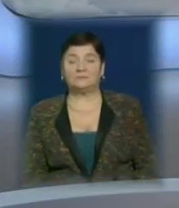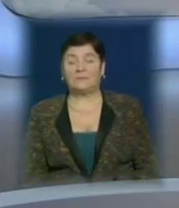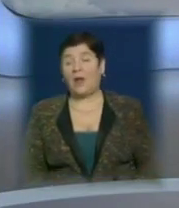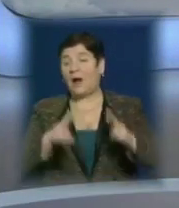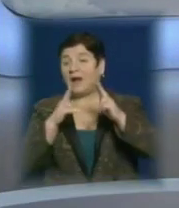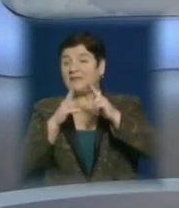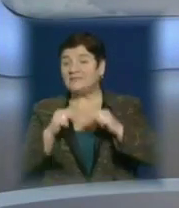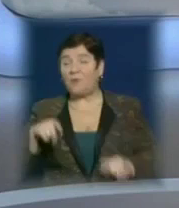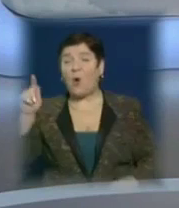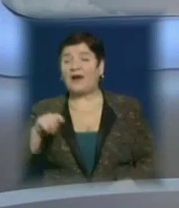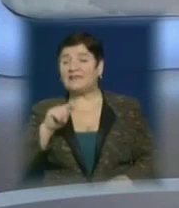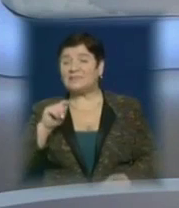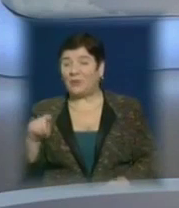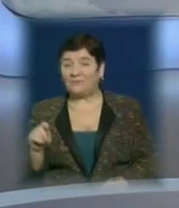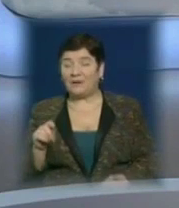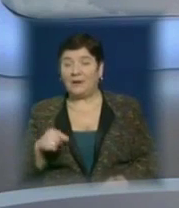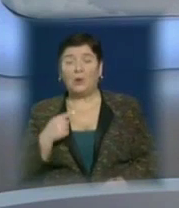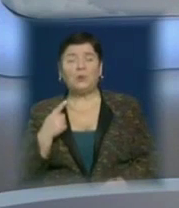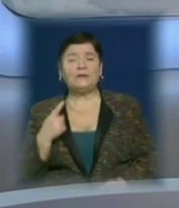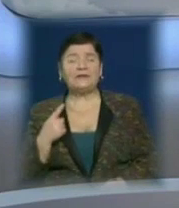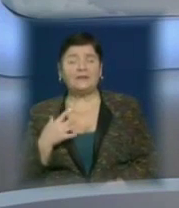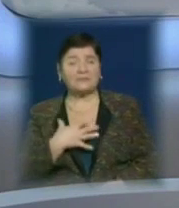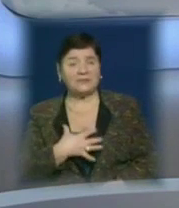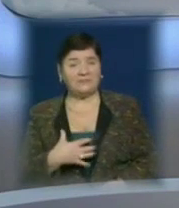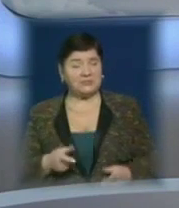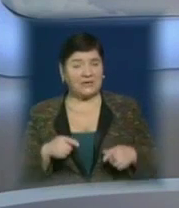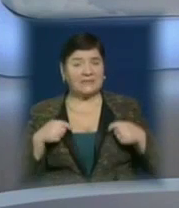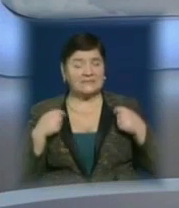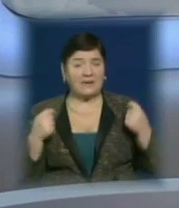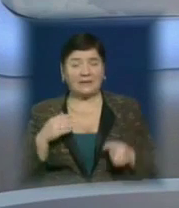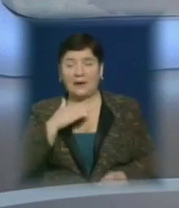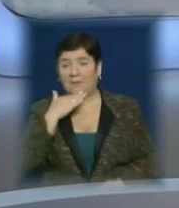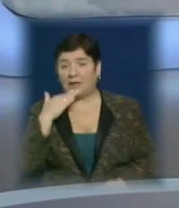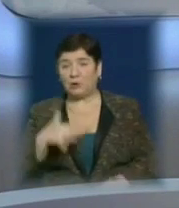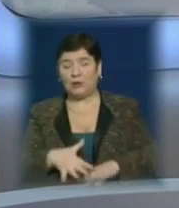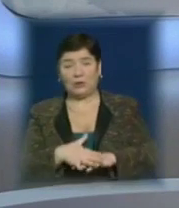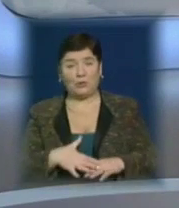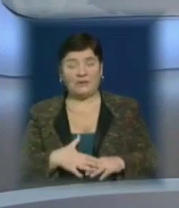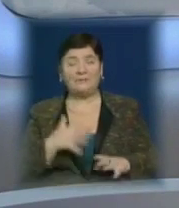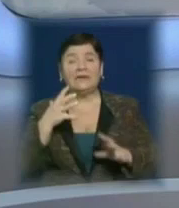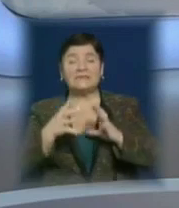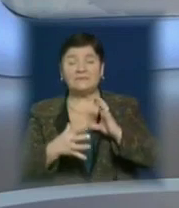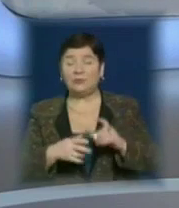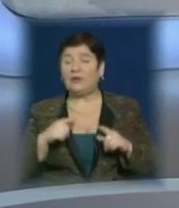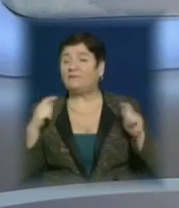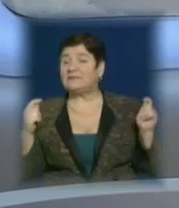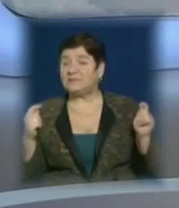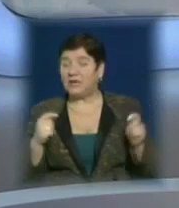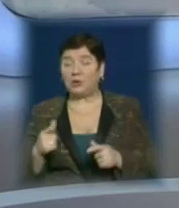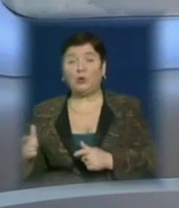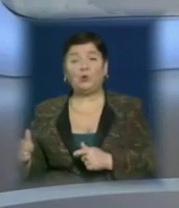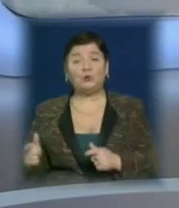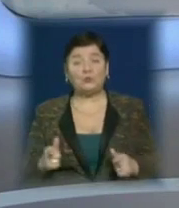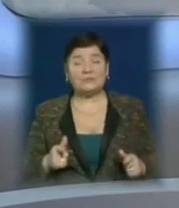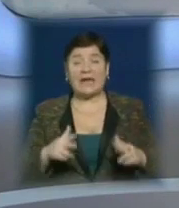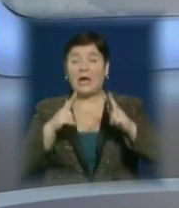Різдво Христове, безперечно, одне із найважливіших свят для багатьох народів світу. Як відзначають та готуються до різдвяних